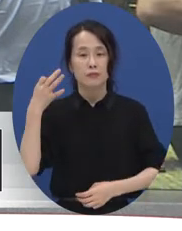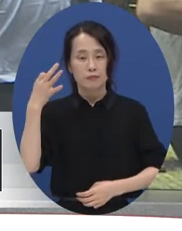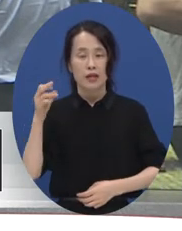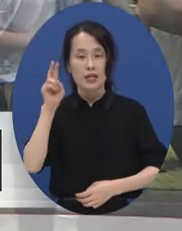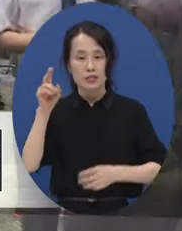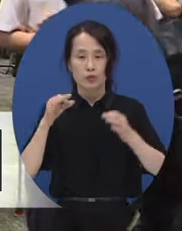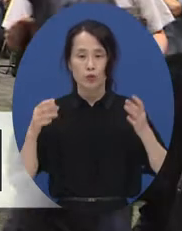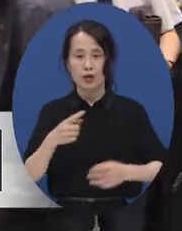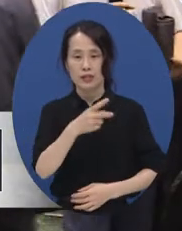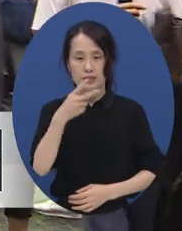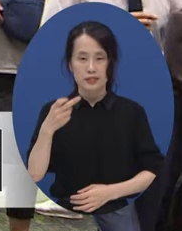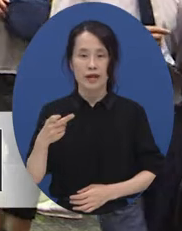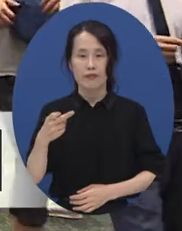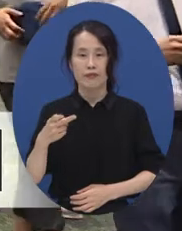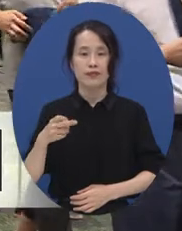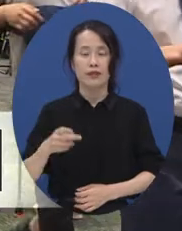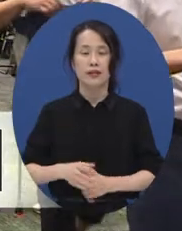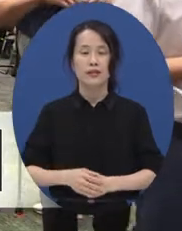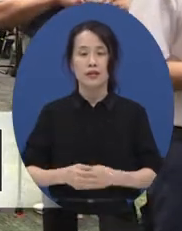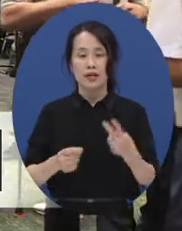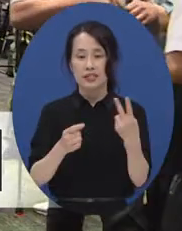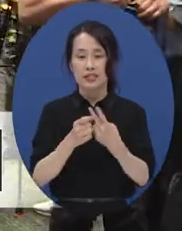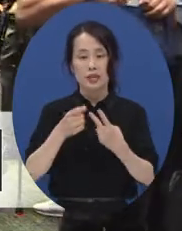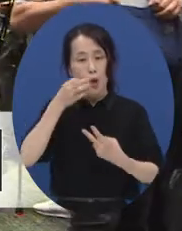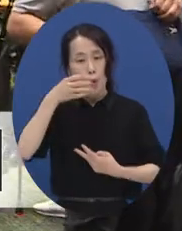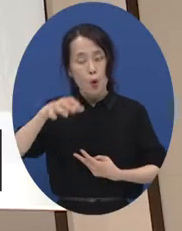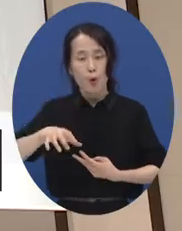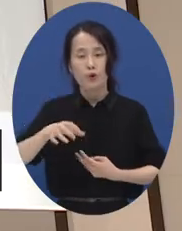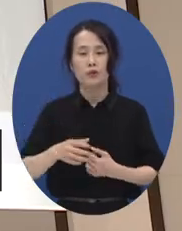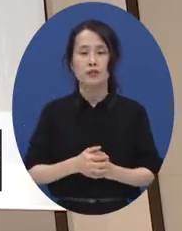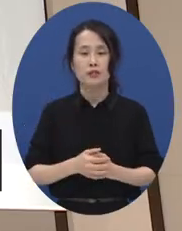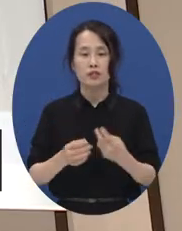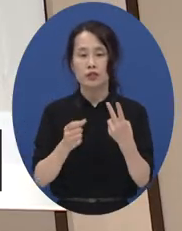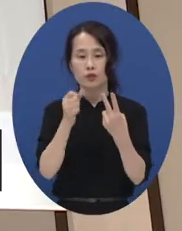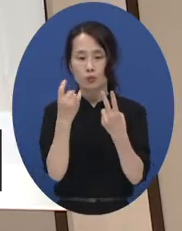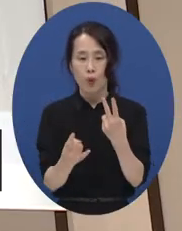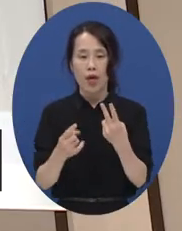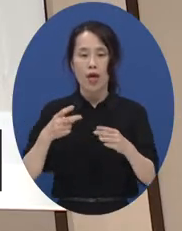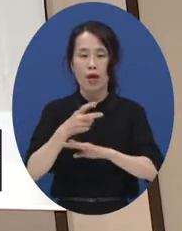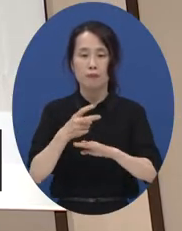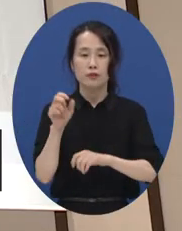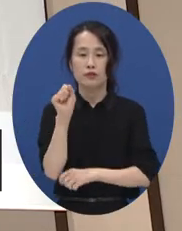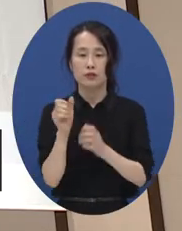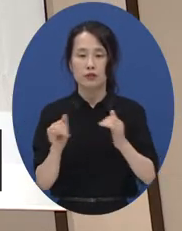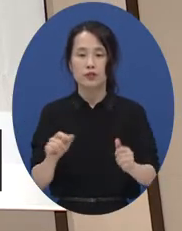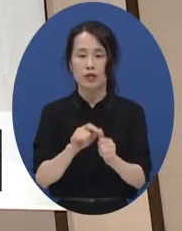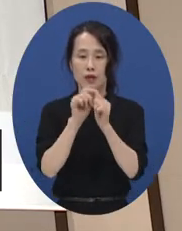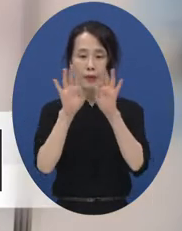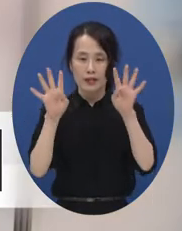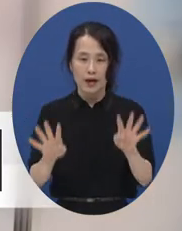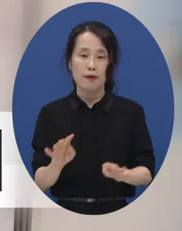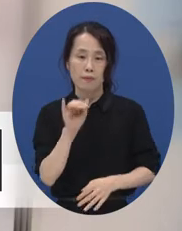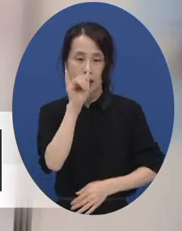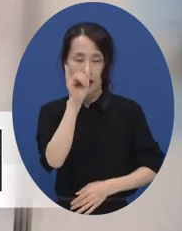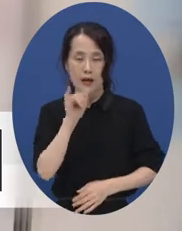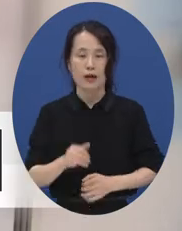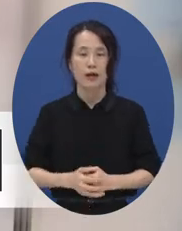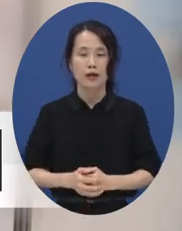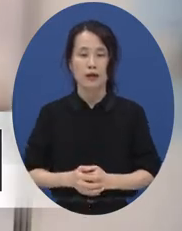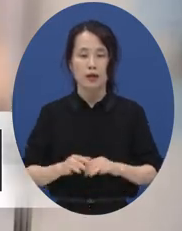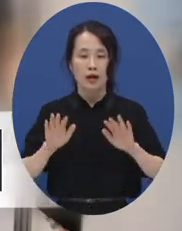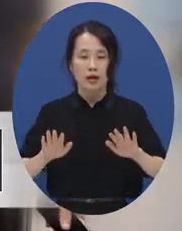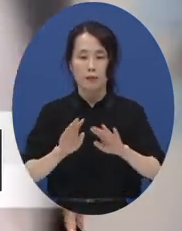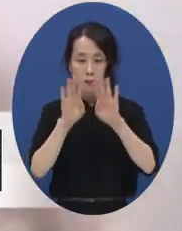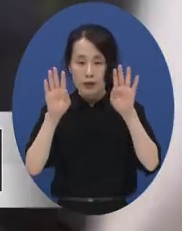14일까지 일산 킨텍스 제2전 시장에서 제2회 경기도 버스 승무사원 채용 박람회를 개최합니다.